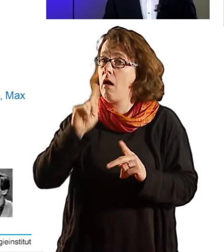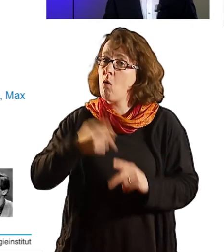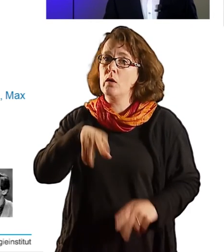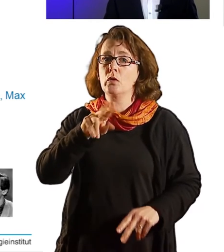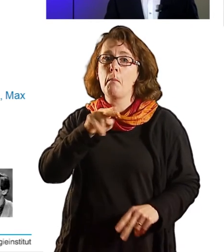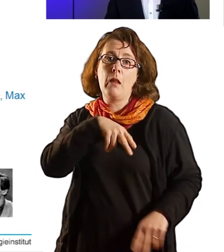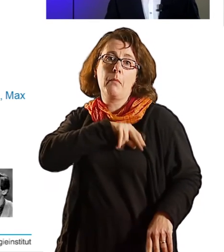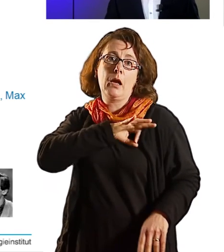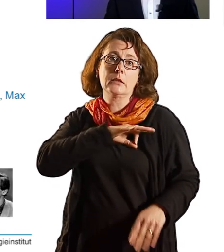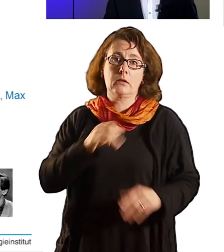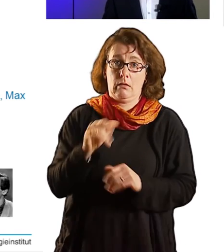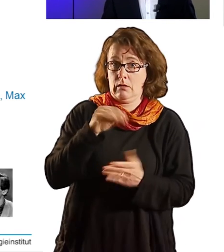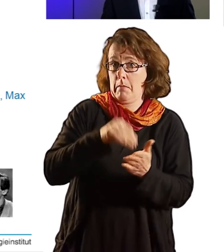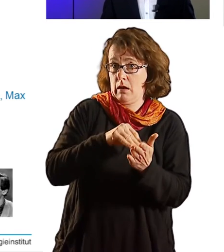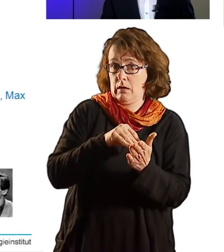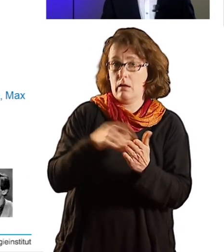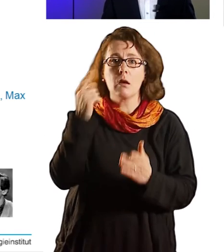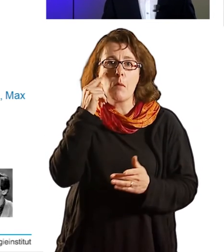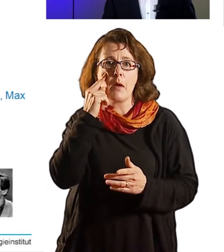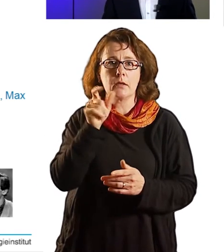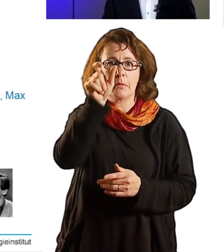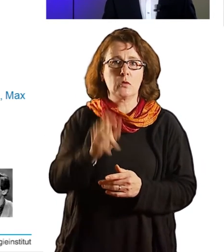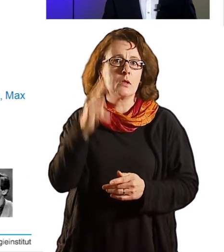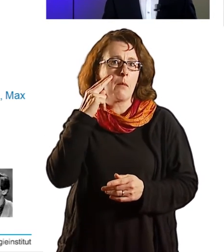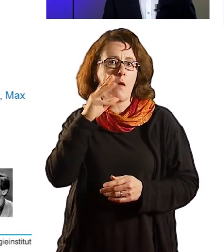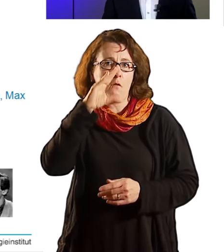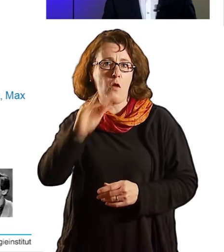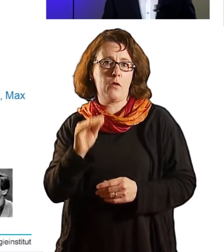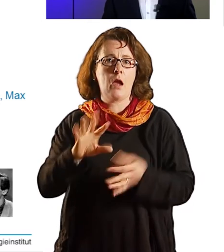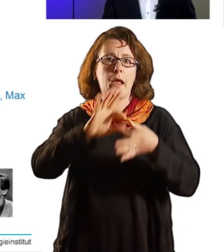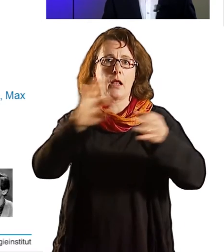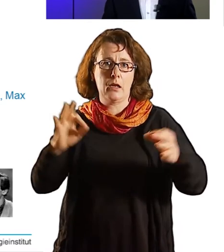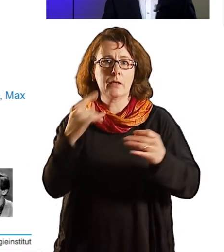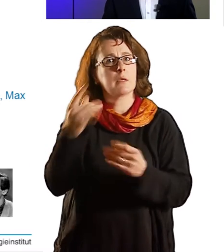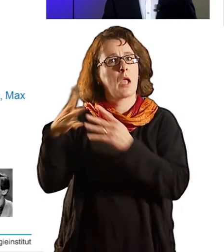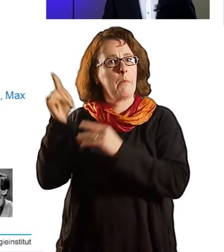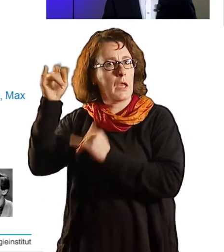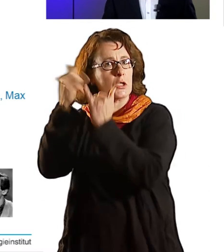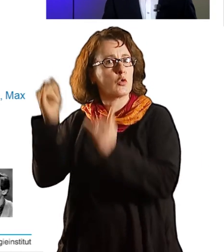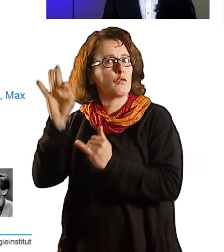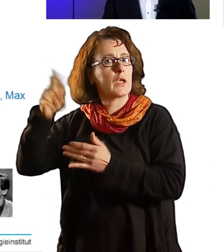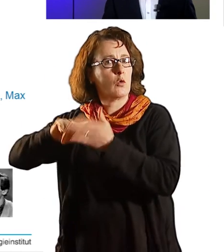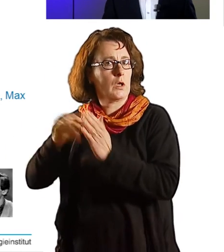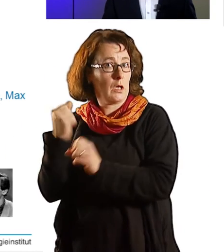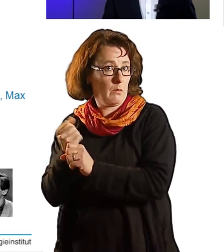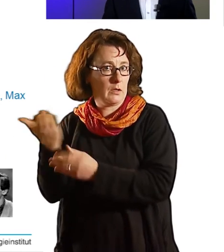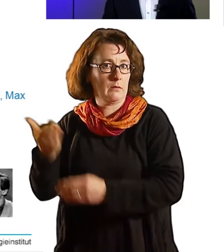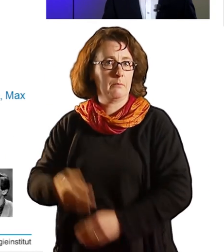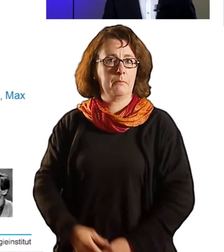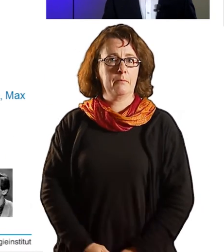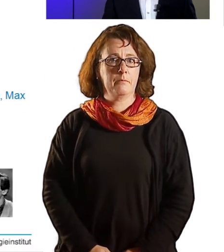von Nobelpreisträgern. Aktuell Wolfgang Ketterle vom Massachusetts Institute of Technology.